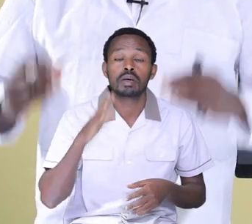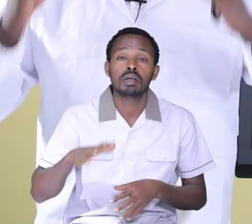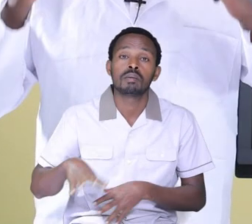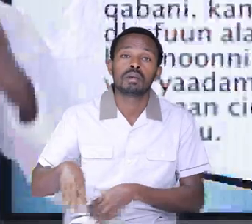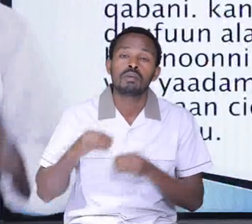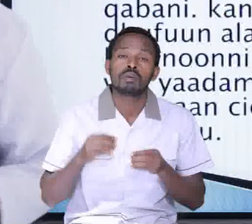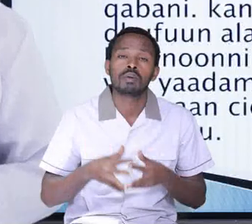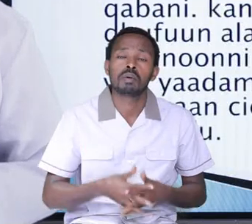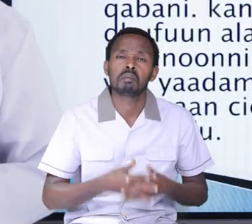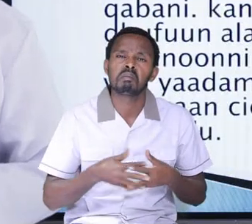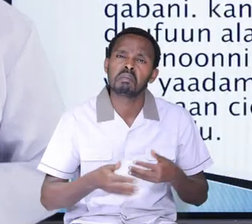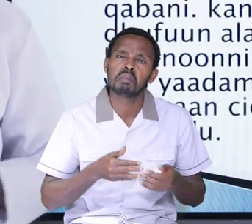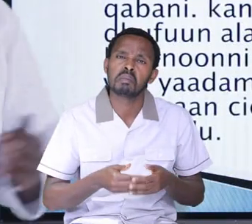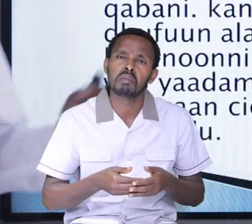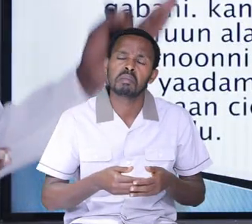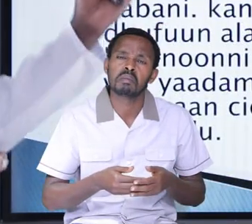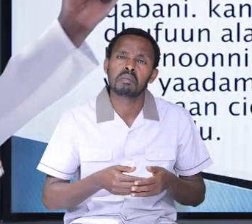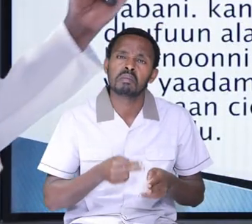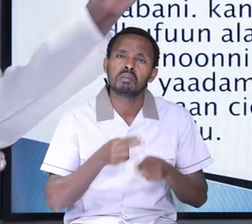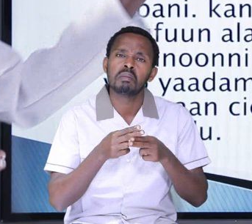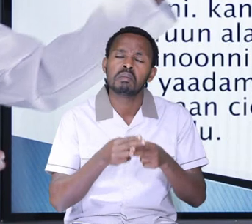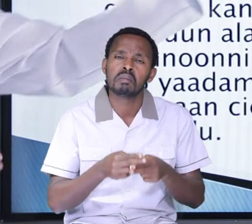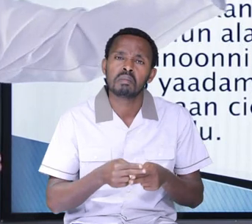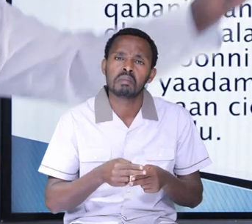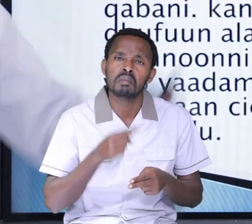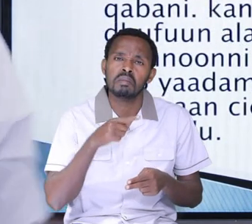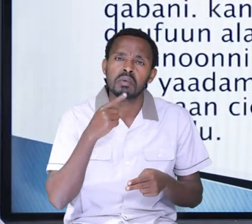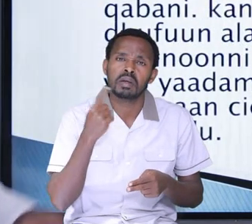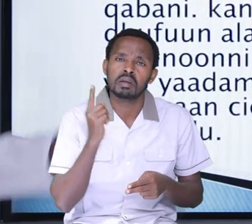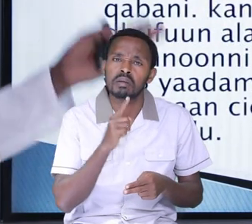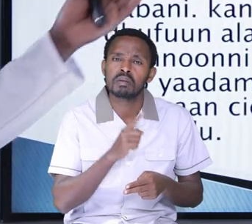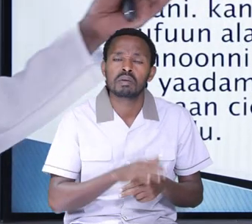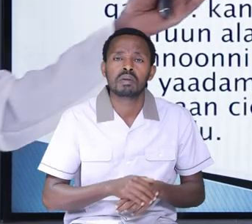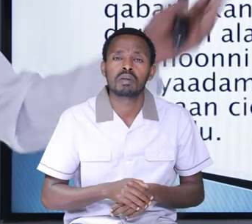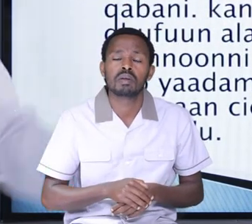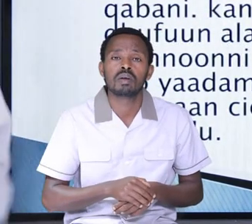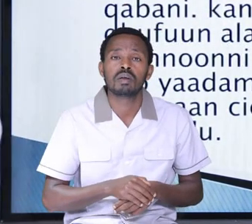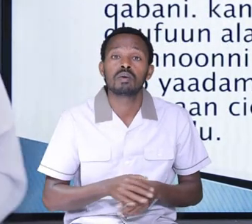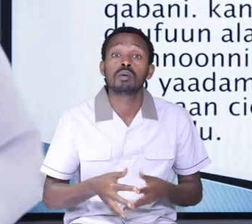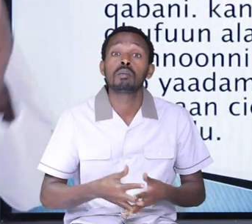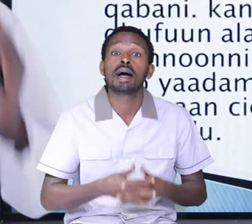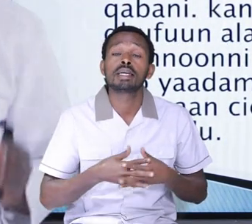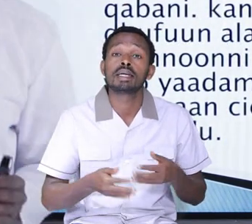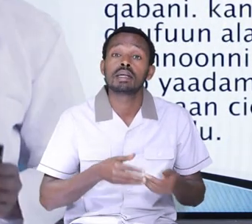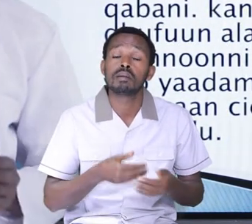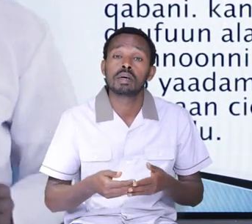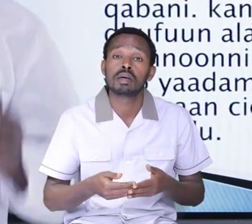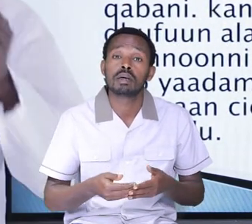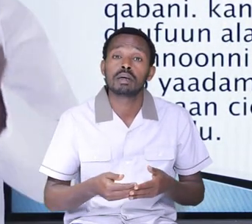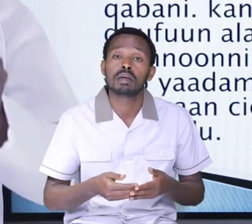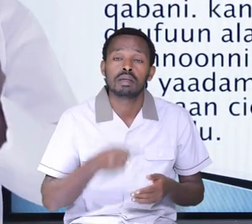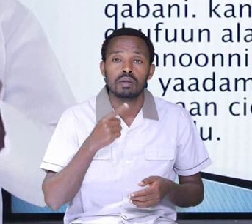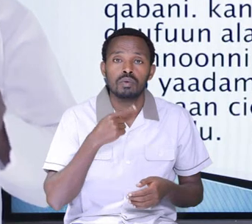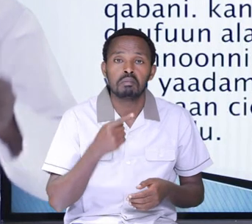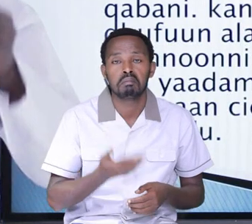salphoo jechuun maal jechuudha? Akkuma asirraa hubattanitti maashinii salphaa jechuun meeshaadha.